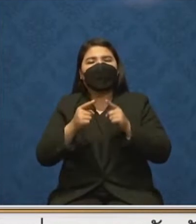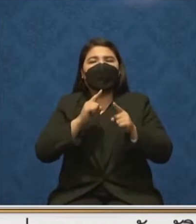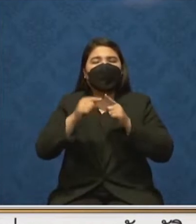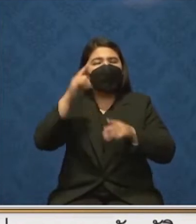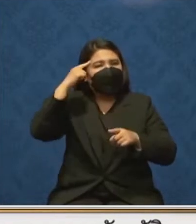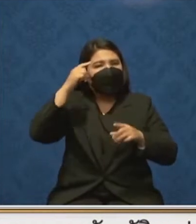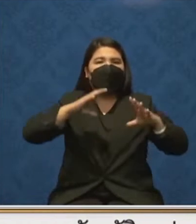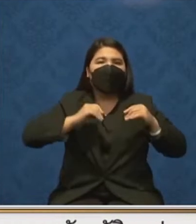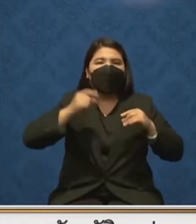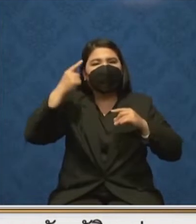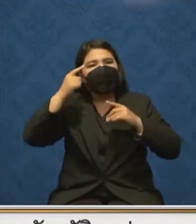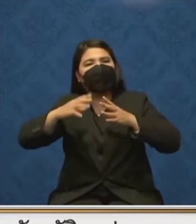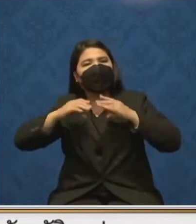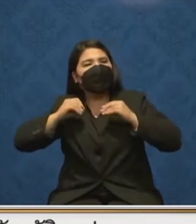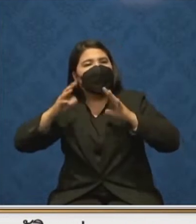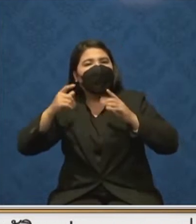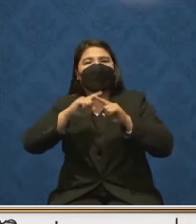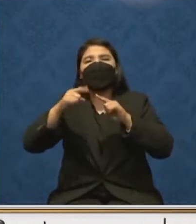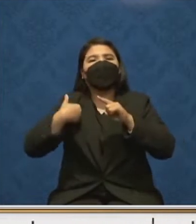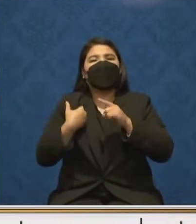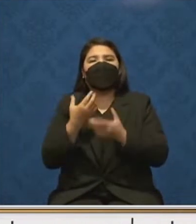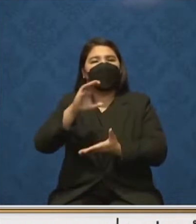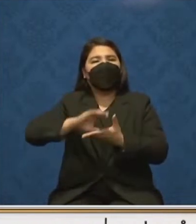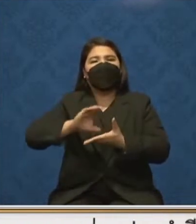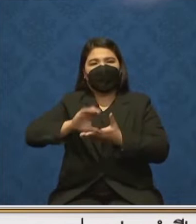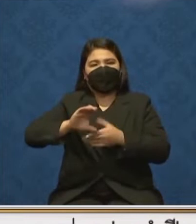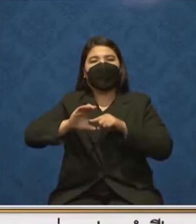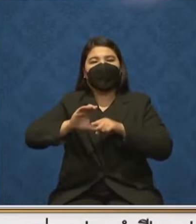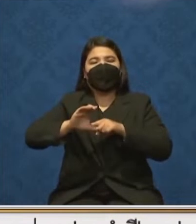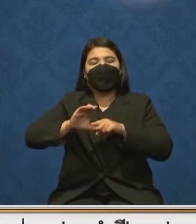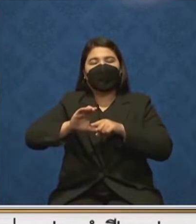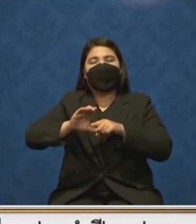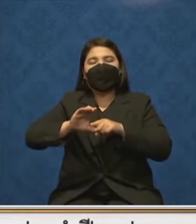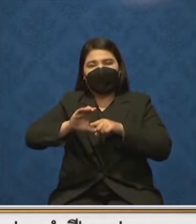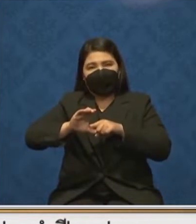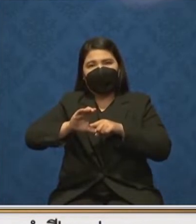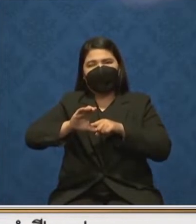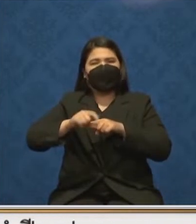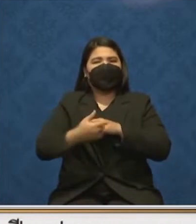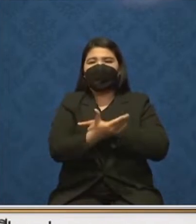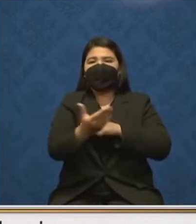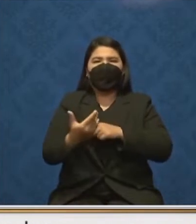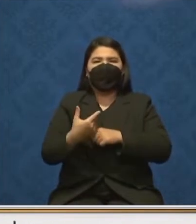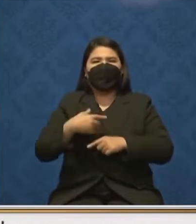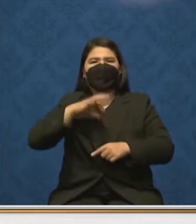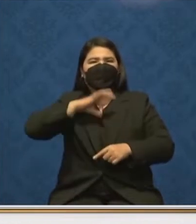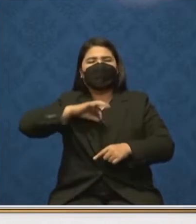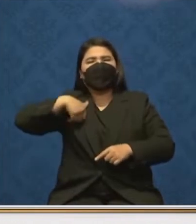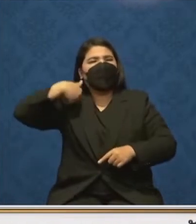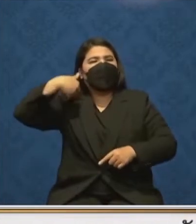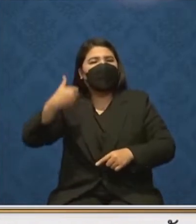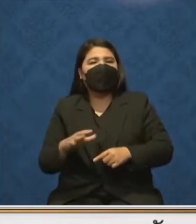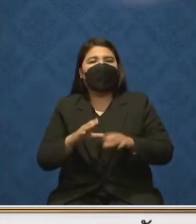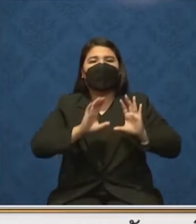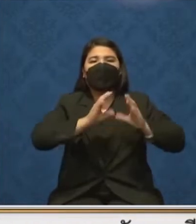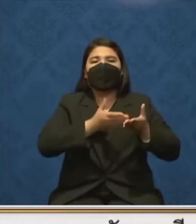ต่างกัง่วงบประมาณเชบบuyorumοιหลท่านก็ไม่พอใจ indicator มั้ยจะเป็นสอสอนทฝง